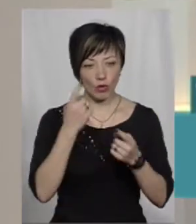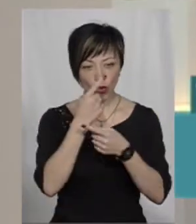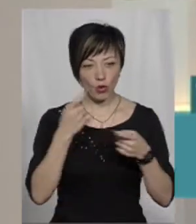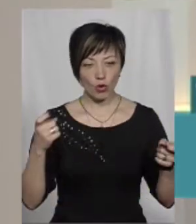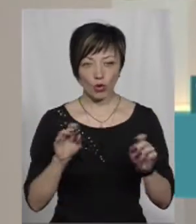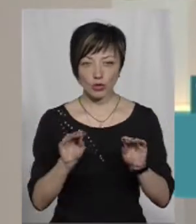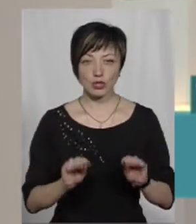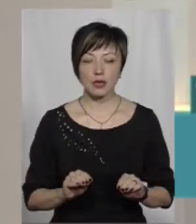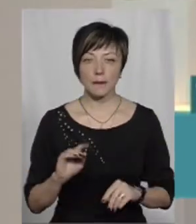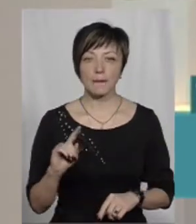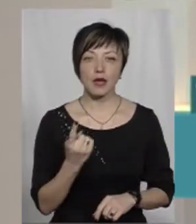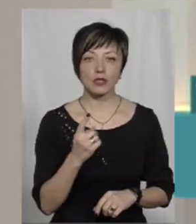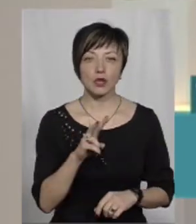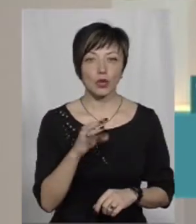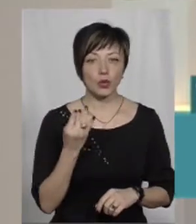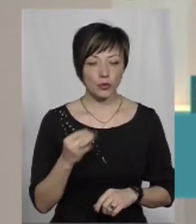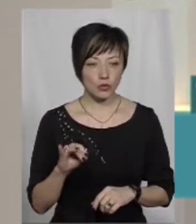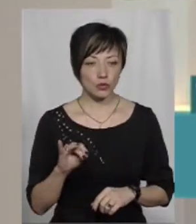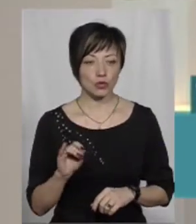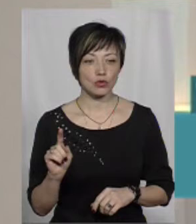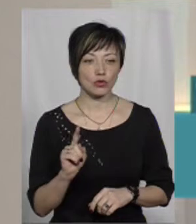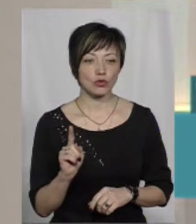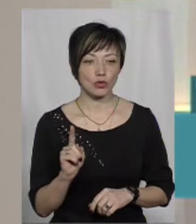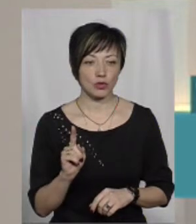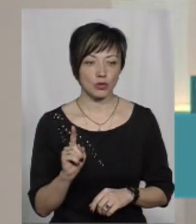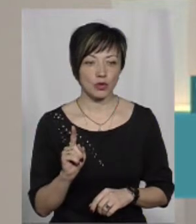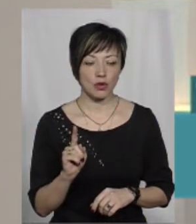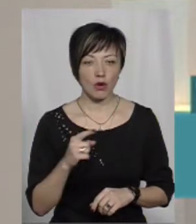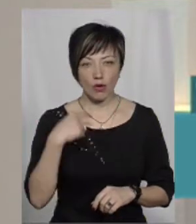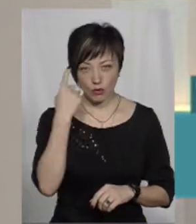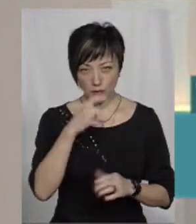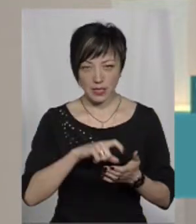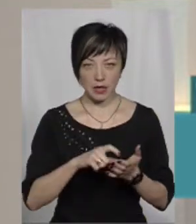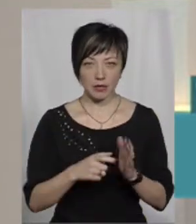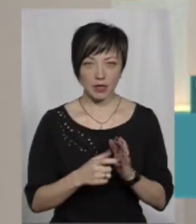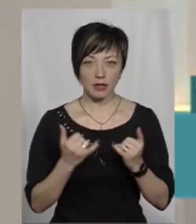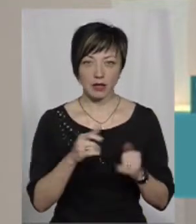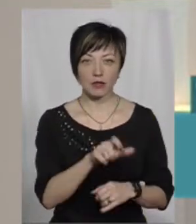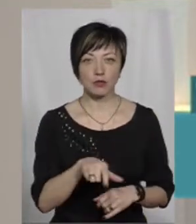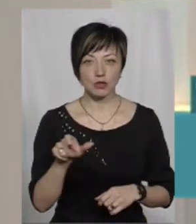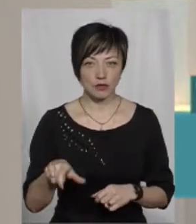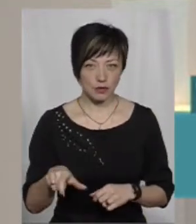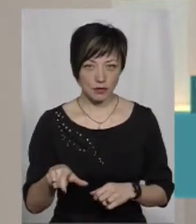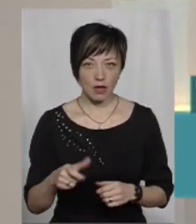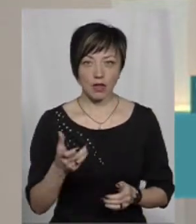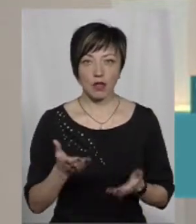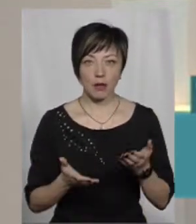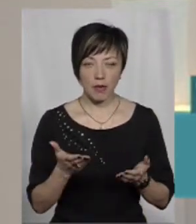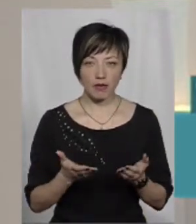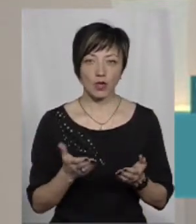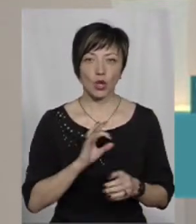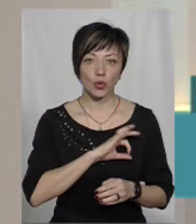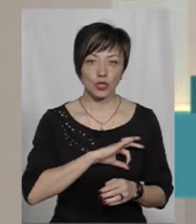оголошення, здається, 1 лютого, що особистий кабінет для споживачів, напевно, і